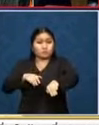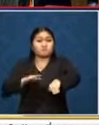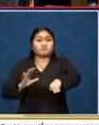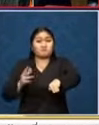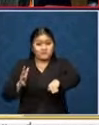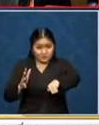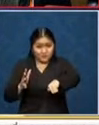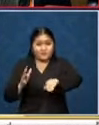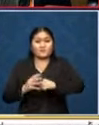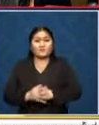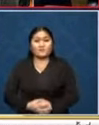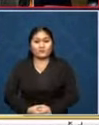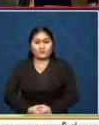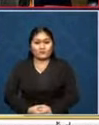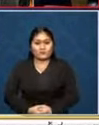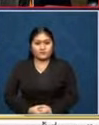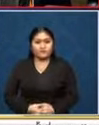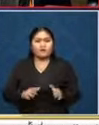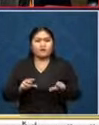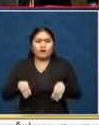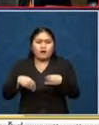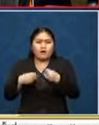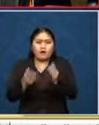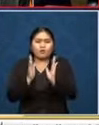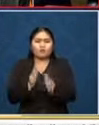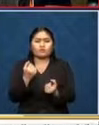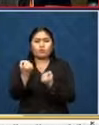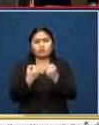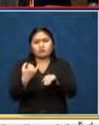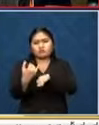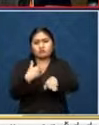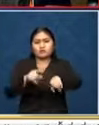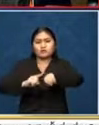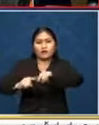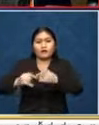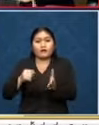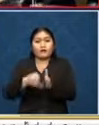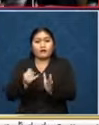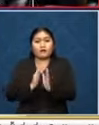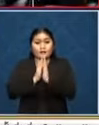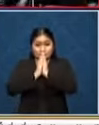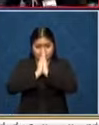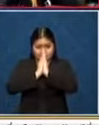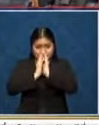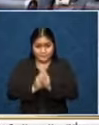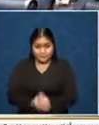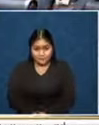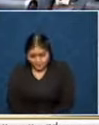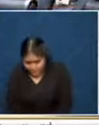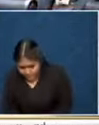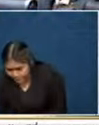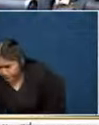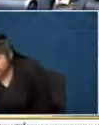ถนนศรีนครินทร์เพื่อความสะดวกของผู้ใช้รถเถนศรีนครินท์ด้วยครับขอบคุณมากครับขอบคุณครับเชิญท่าน